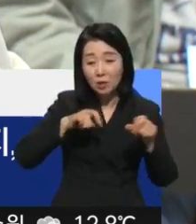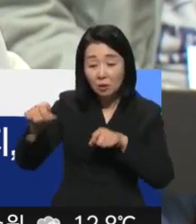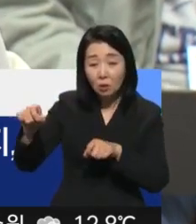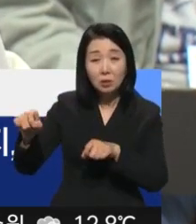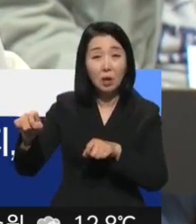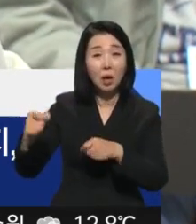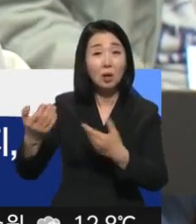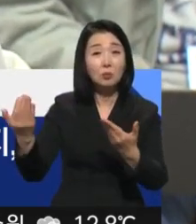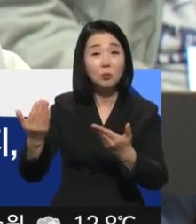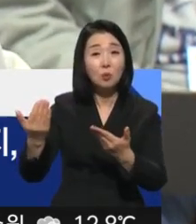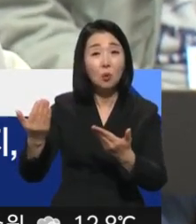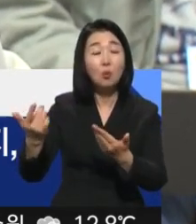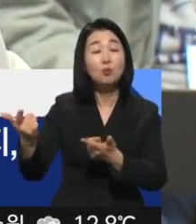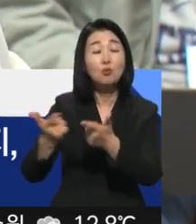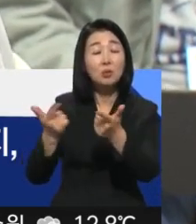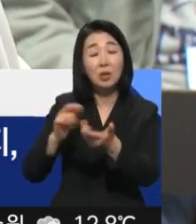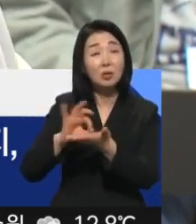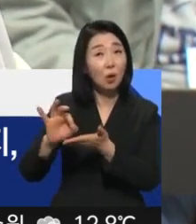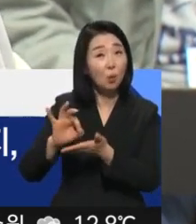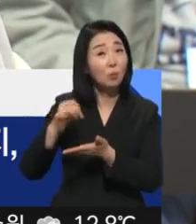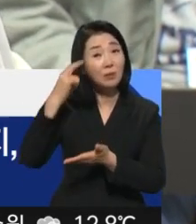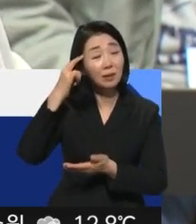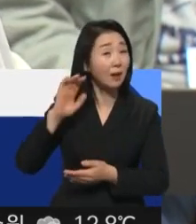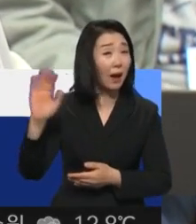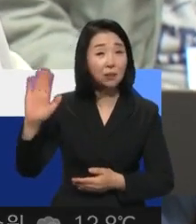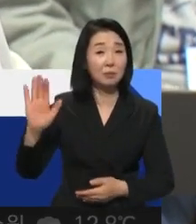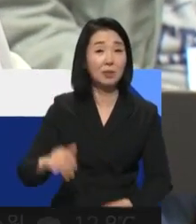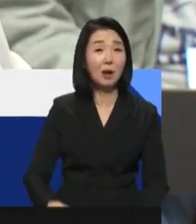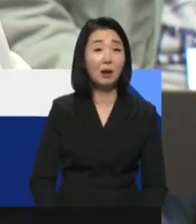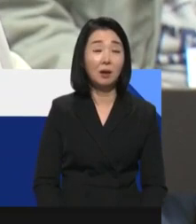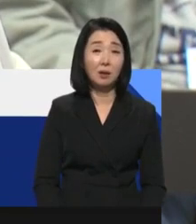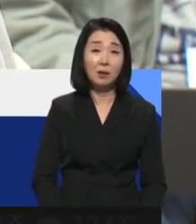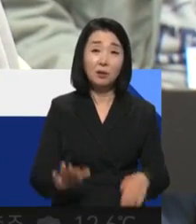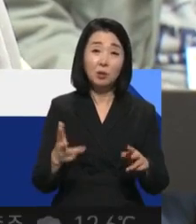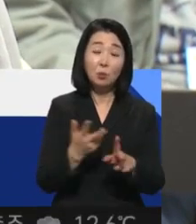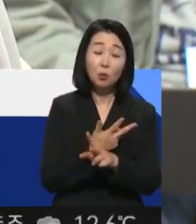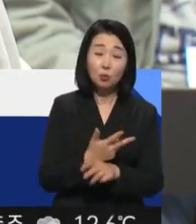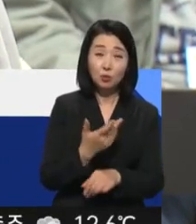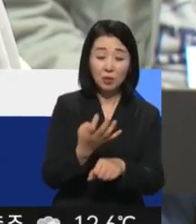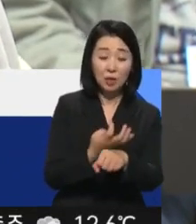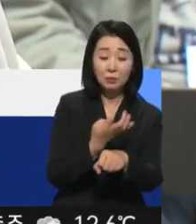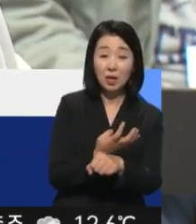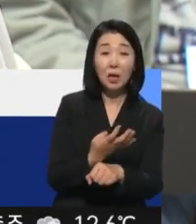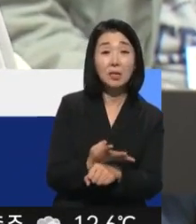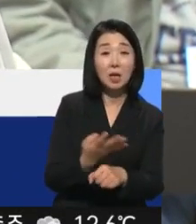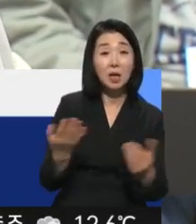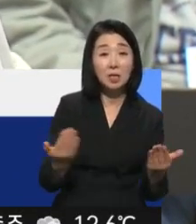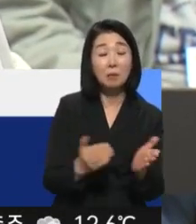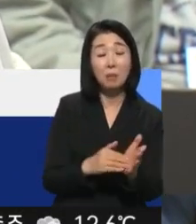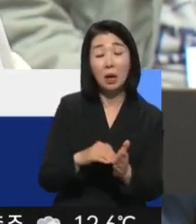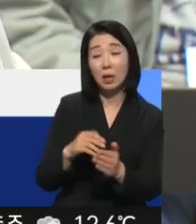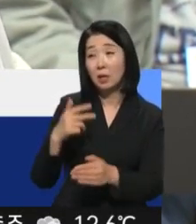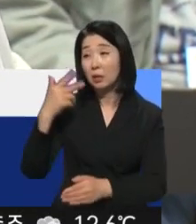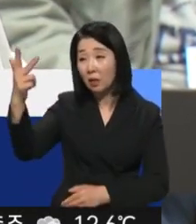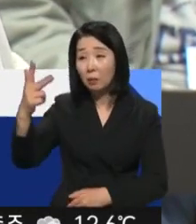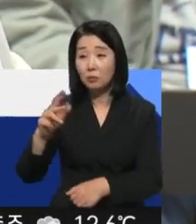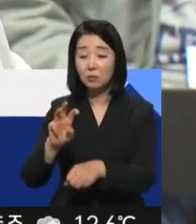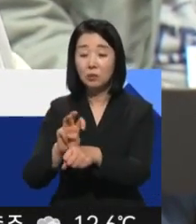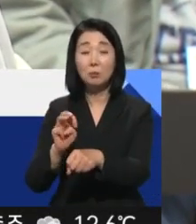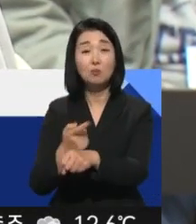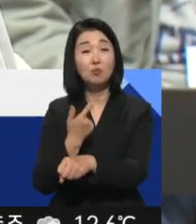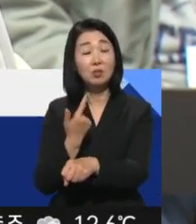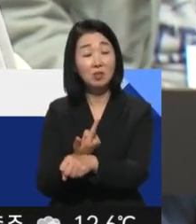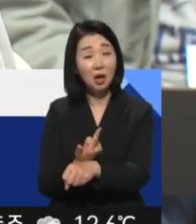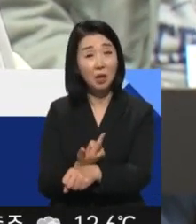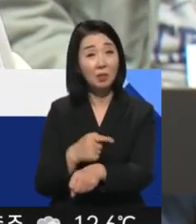쓰는 것으로 생각하지는 않습니다. 제가 이번 주에 44시간을 일하고 다음 주에 36시간을